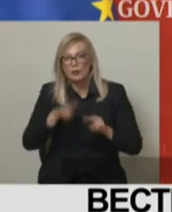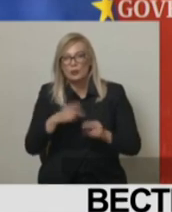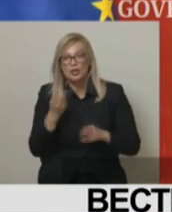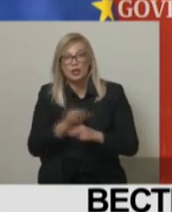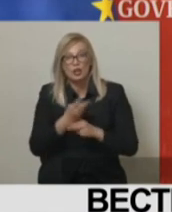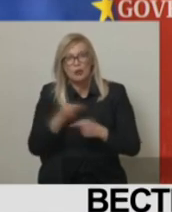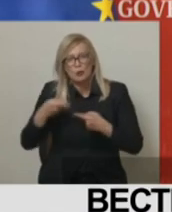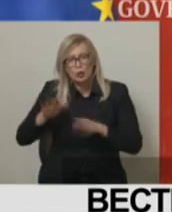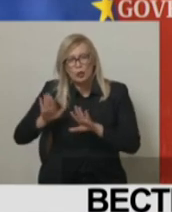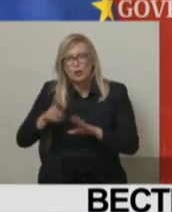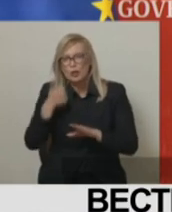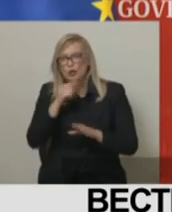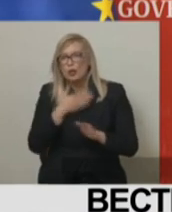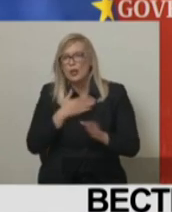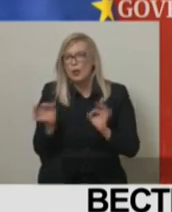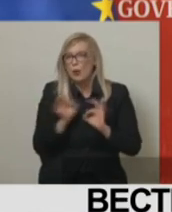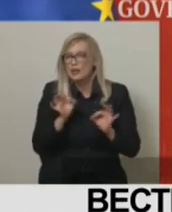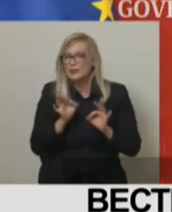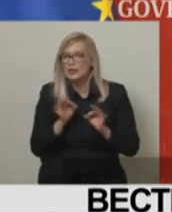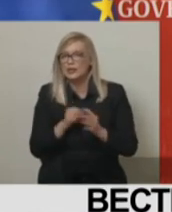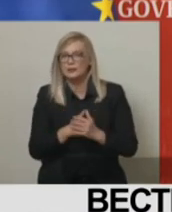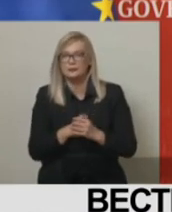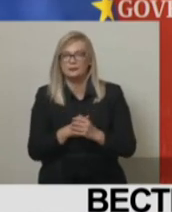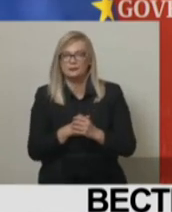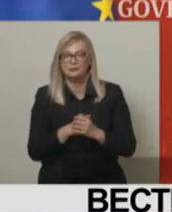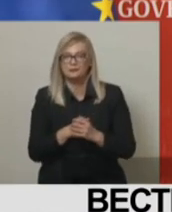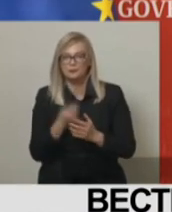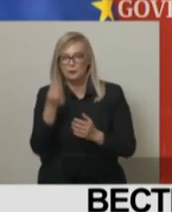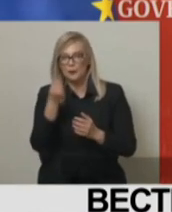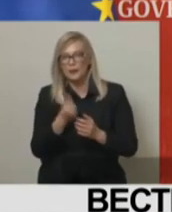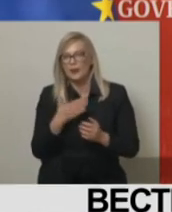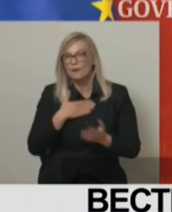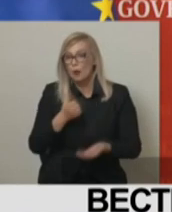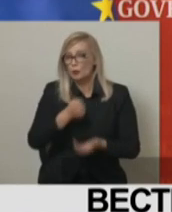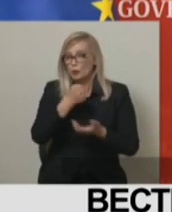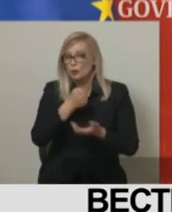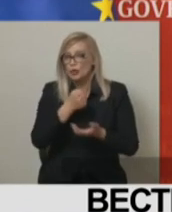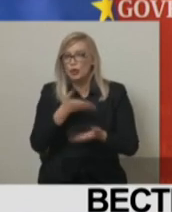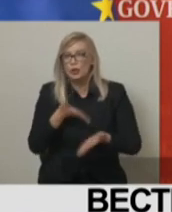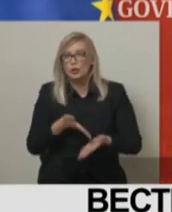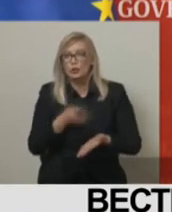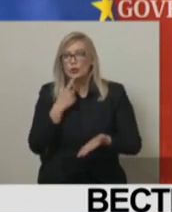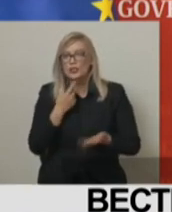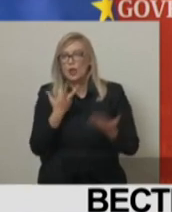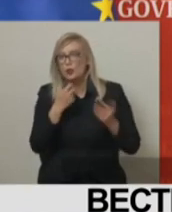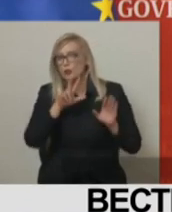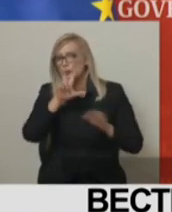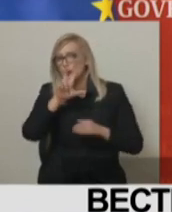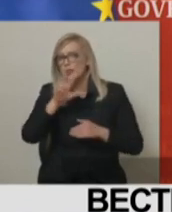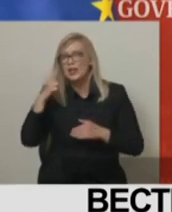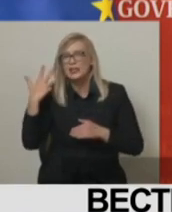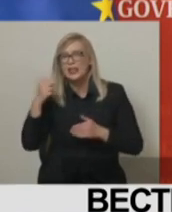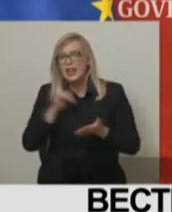покрај тоа што има обезбедено средства во својот буџет, а тоа се за тие